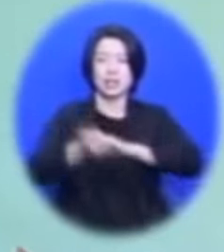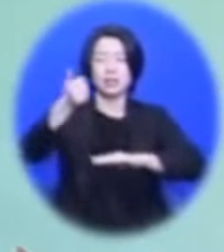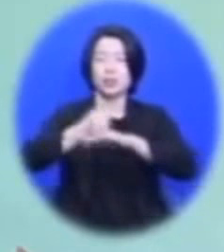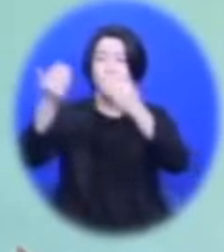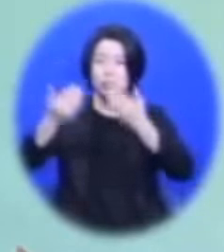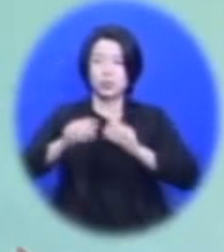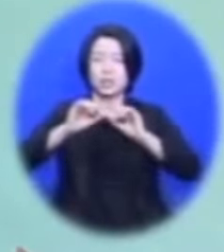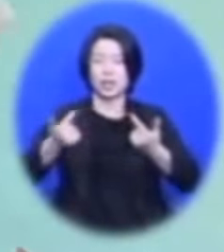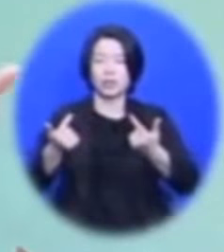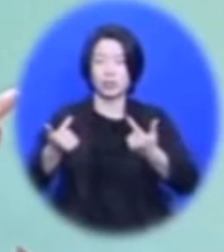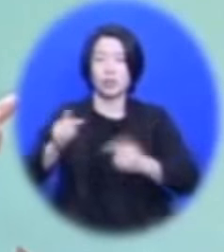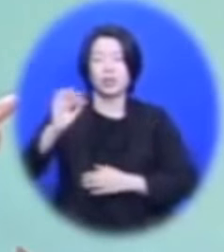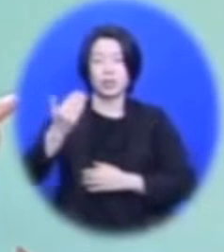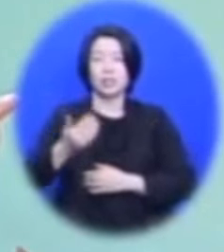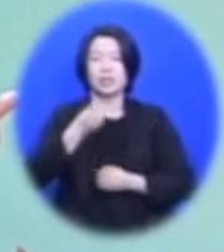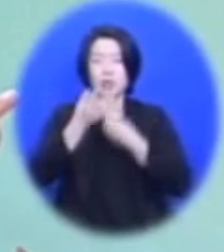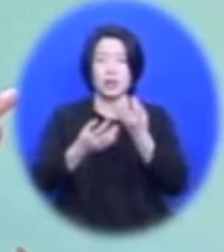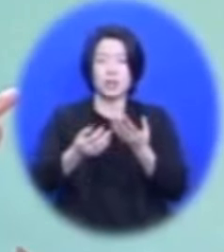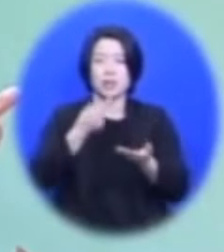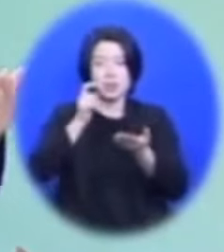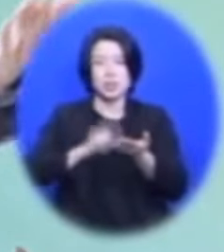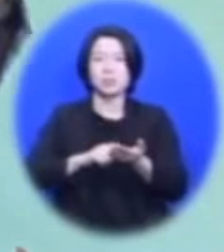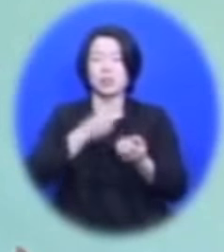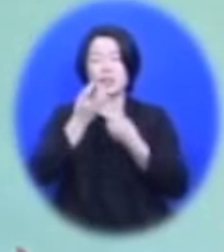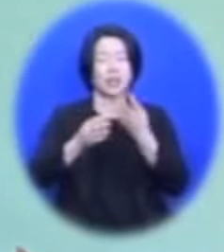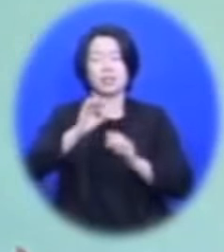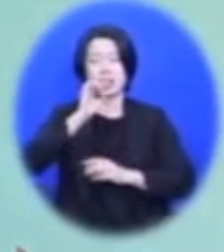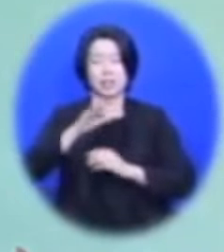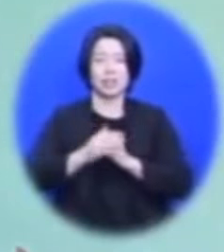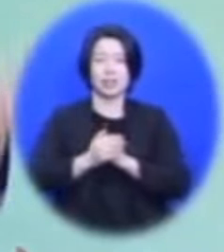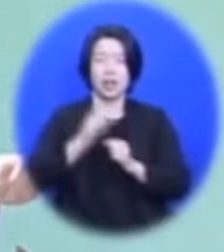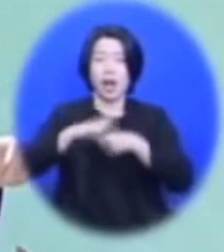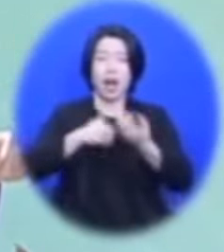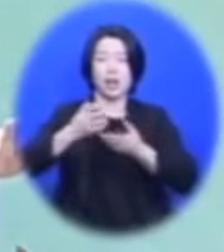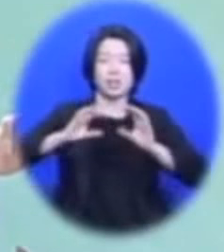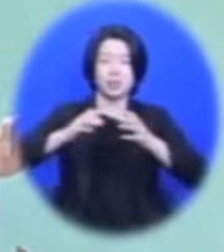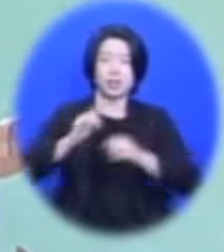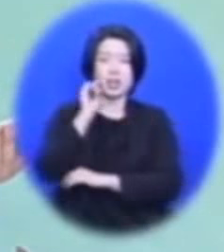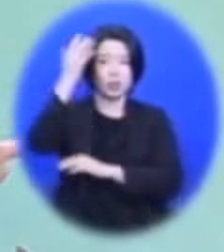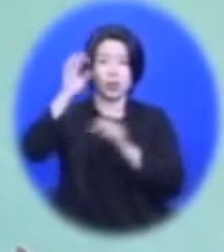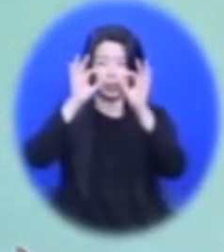이 고백이 언뜻 안 나오는 거예요. 하나님의 나라 영광을 못 보니까 그런 겁니다.